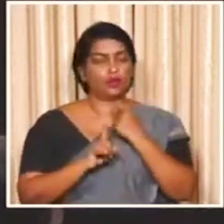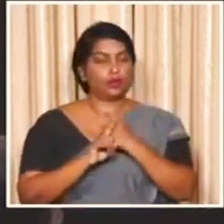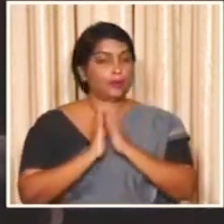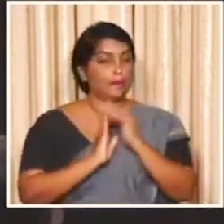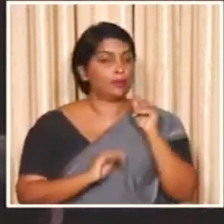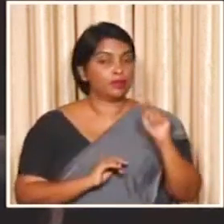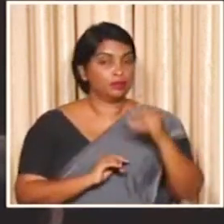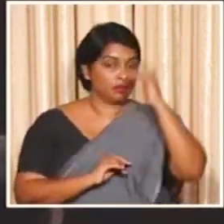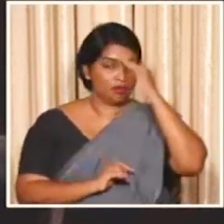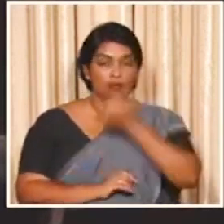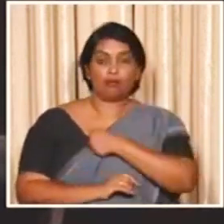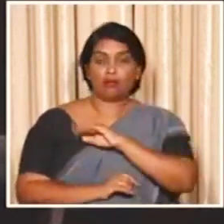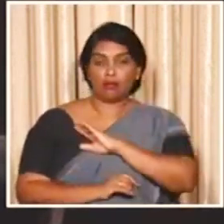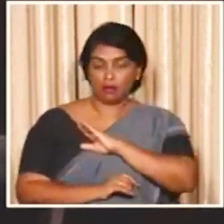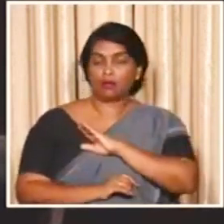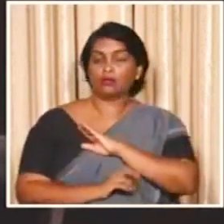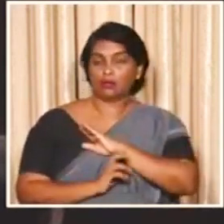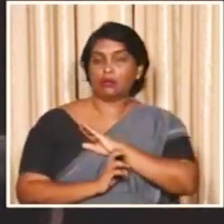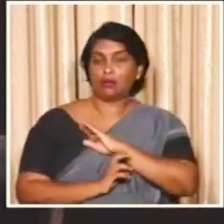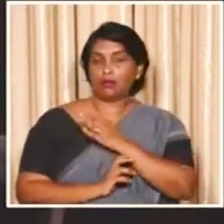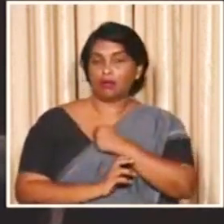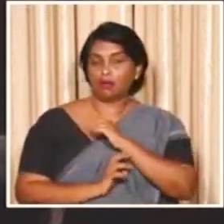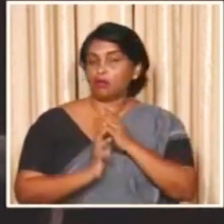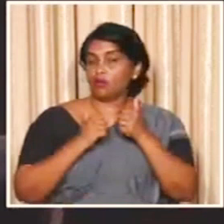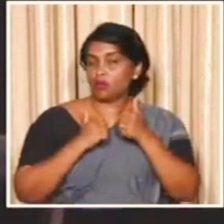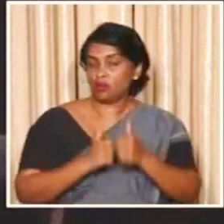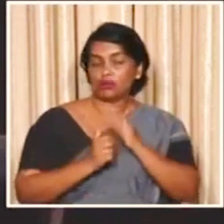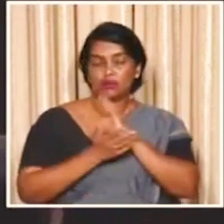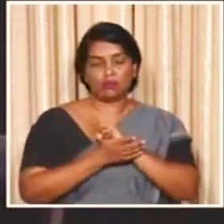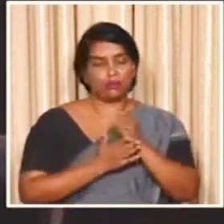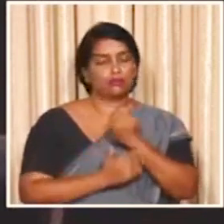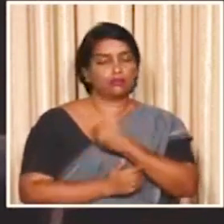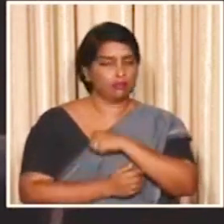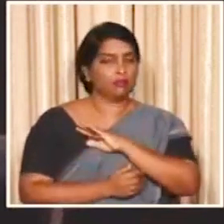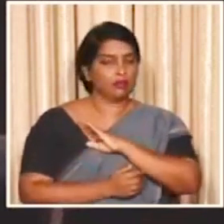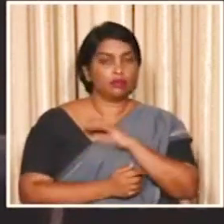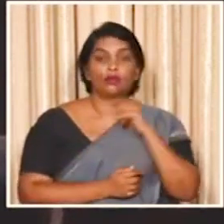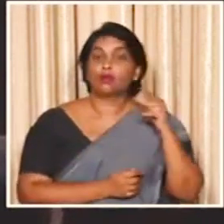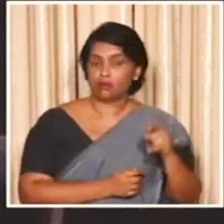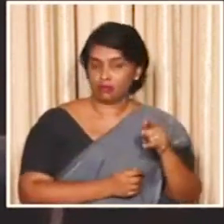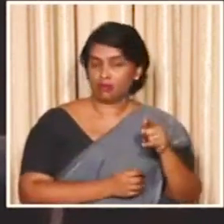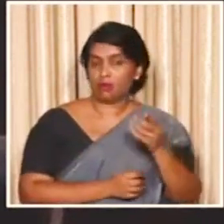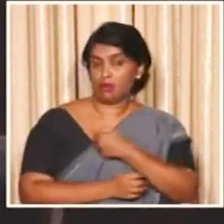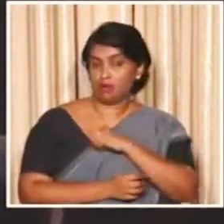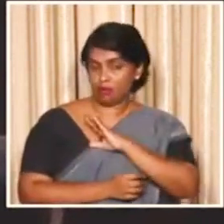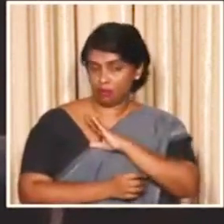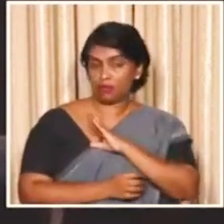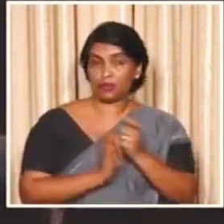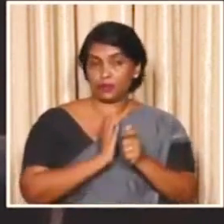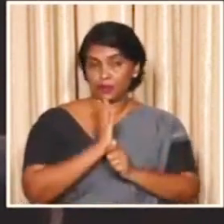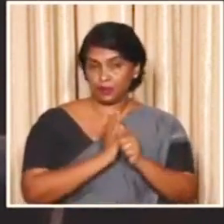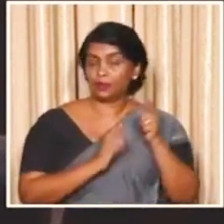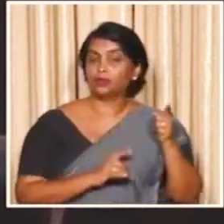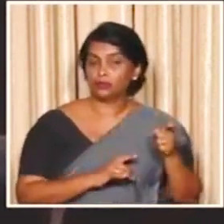කුරුන්දි විහාරයේ නායක ස්වාමීන් ගල්ගම්මේ ශාන්තබෝධි ඊටාම හොඳ සංවර ස්වාමීන් නමක් උන්වහන්සේට ඒ